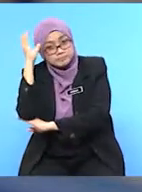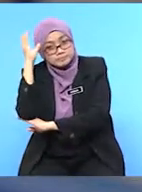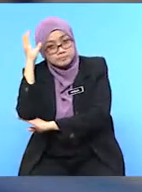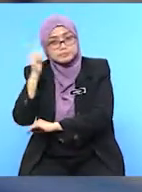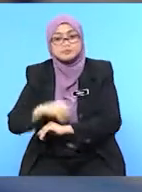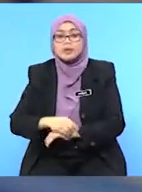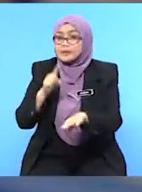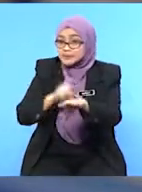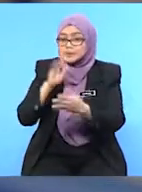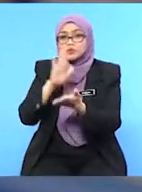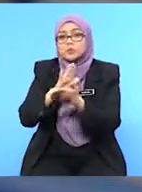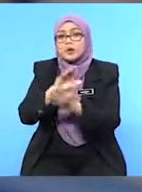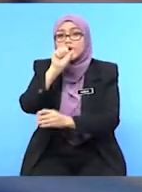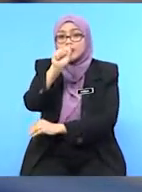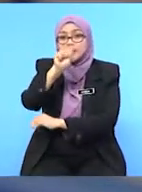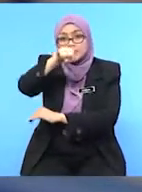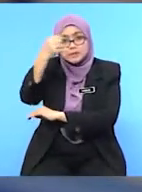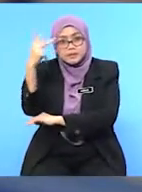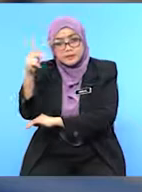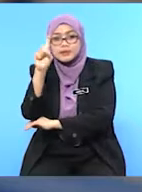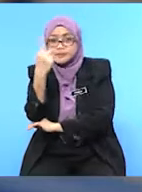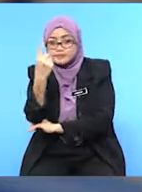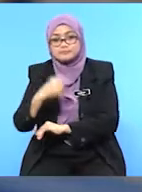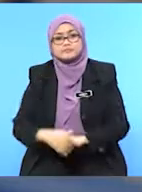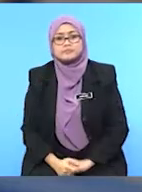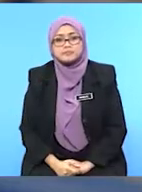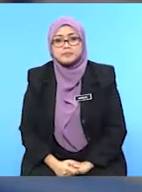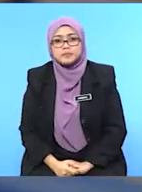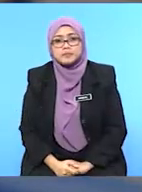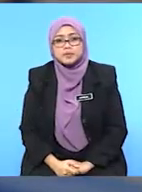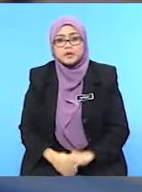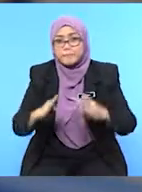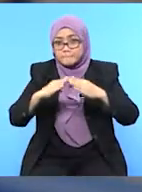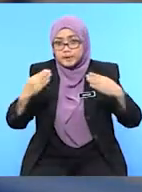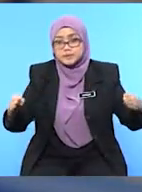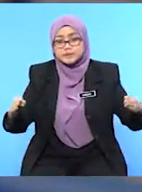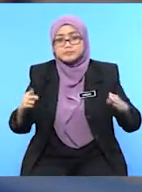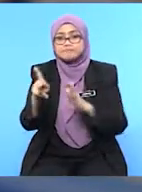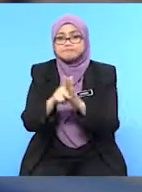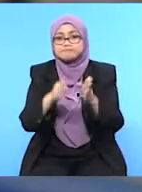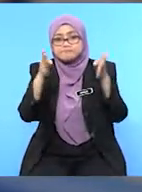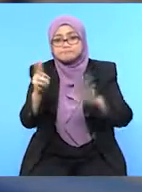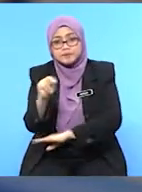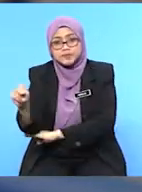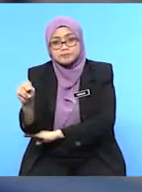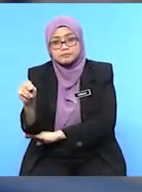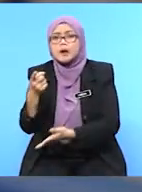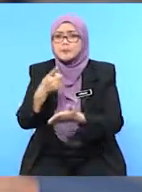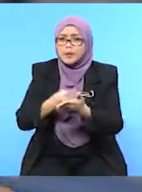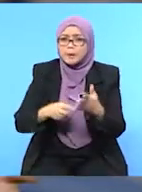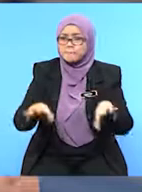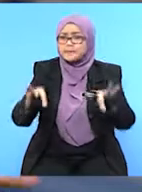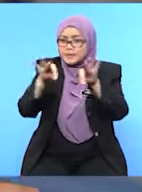kemasan by Teguh Basuki masa ini miyuas sebagai subject wajib aku keperluan Oke